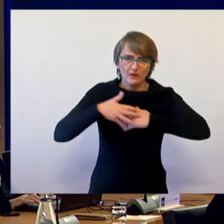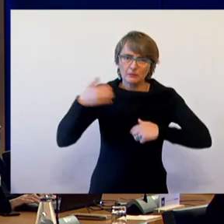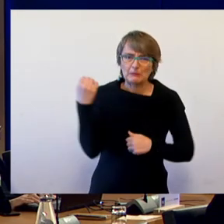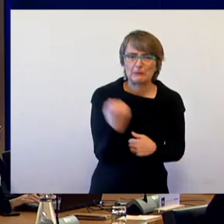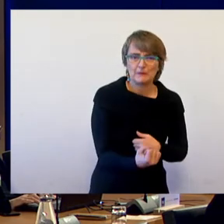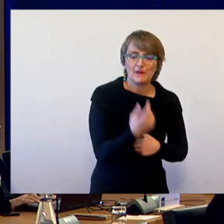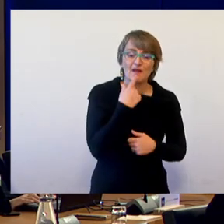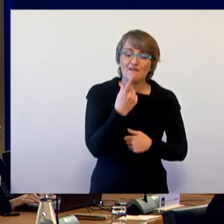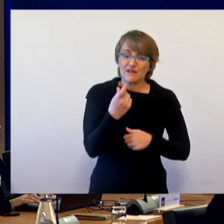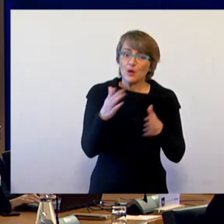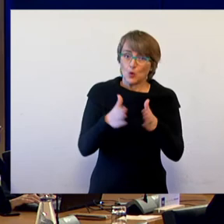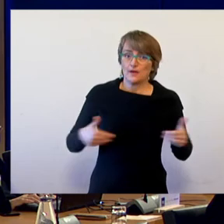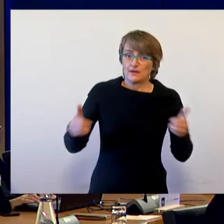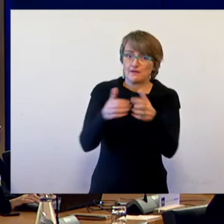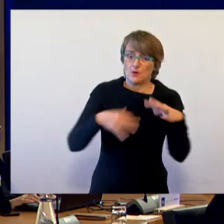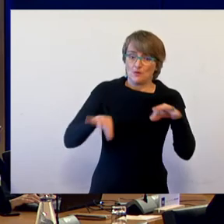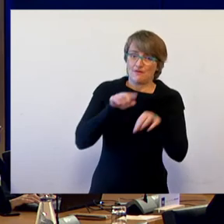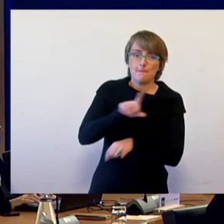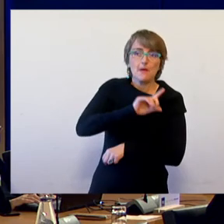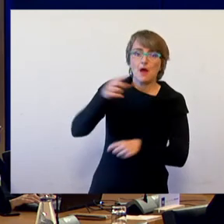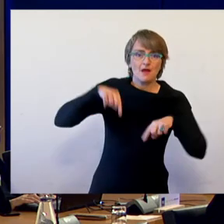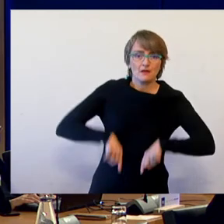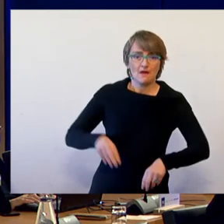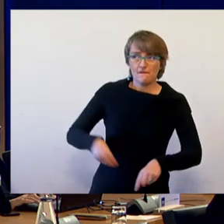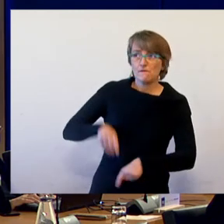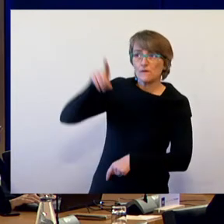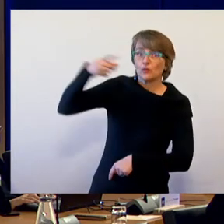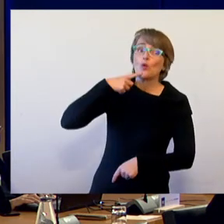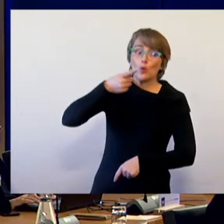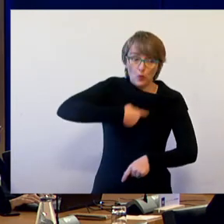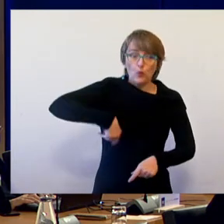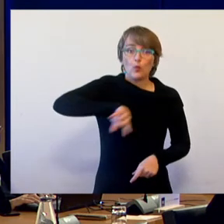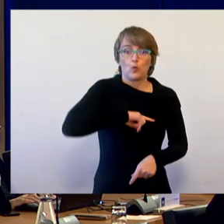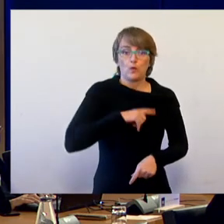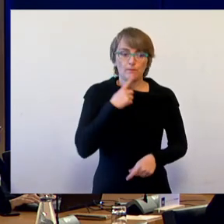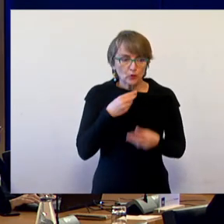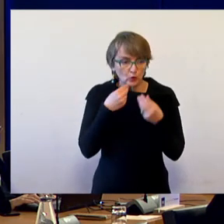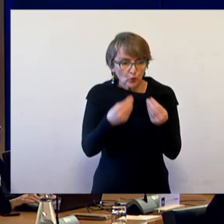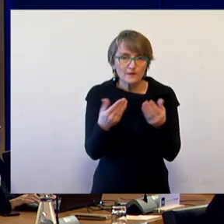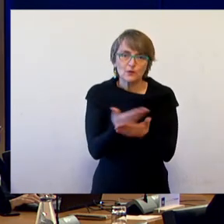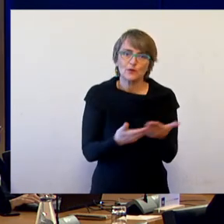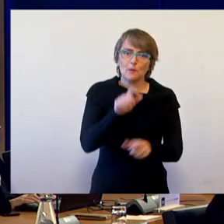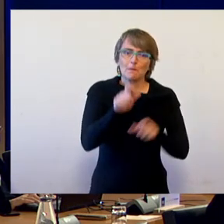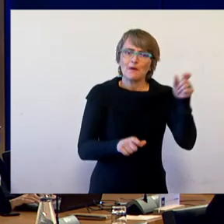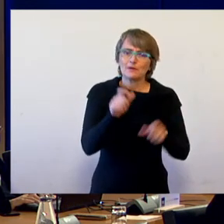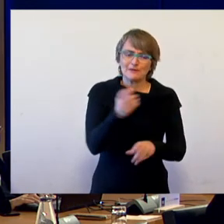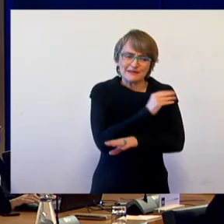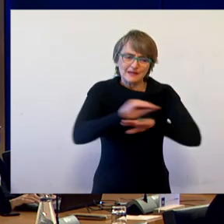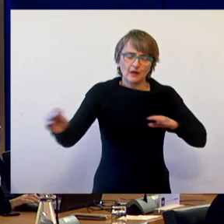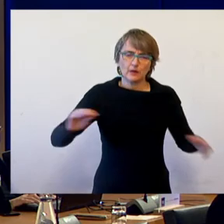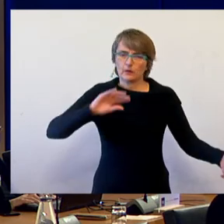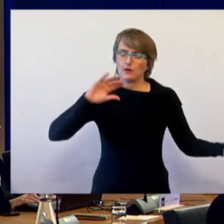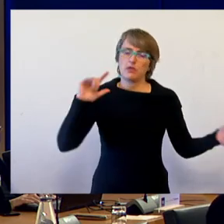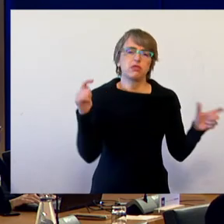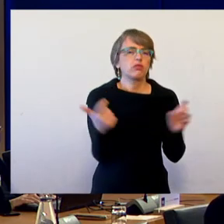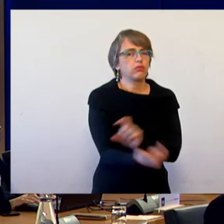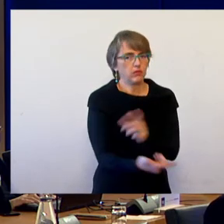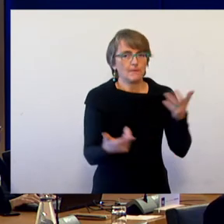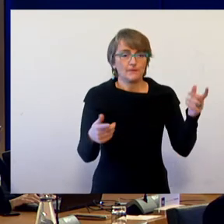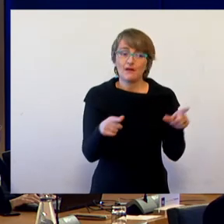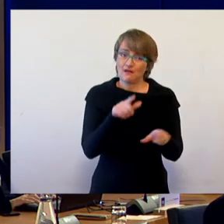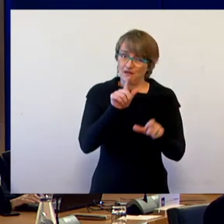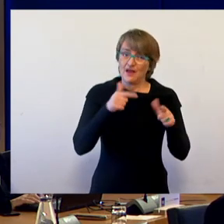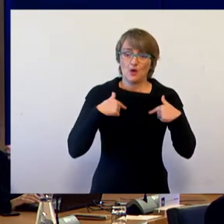l'État, on ne se tourne pas vers quelqu'un d'autre. Là, c'est nos collectivités qui ont organisé ce précariat. Et il y a encore des mobilisations aujourd'hui dans nos